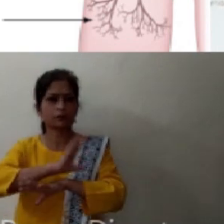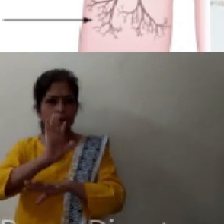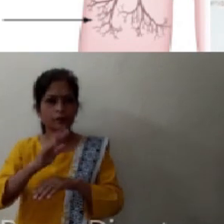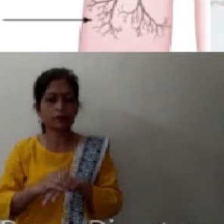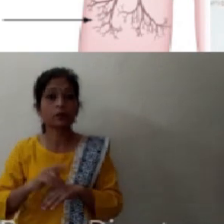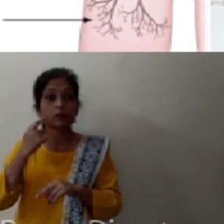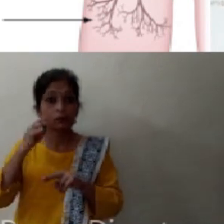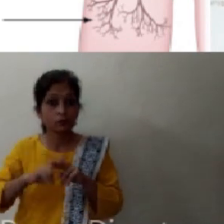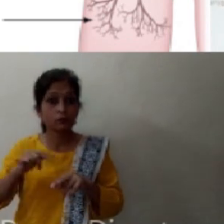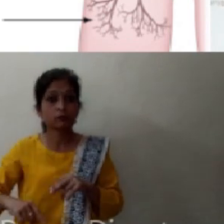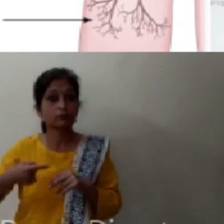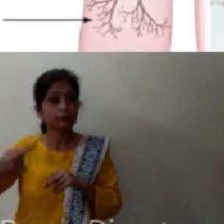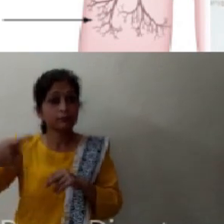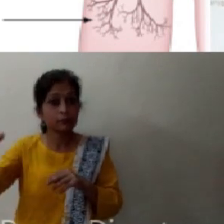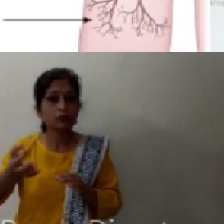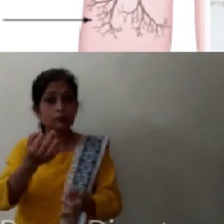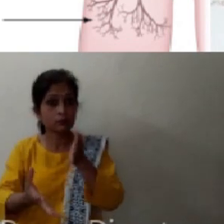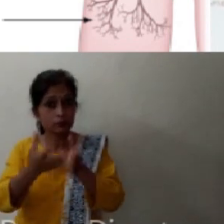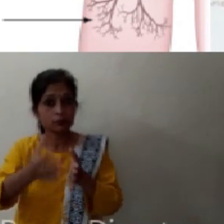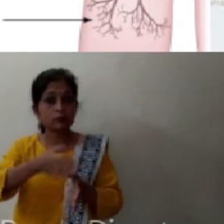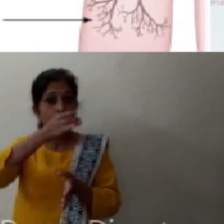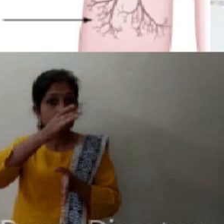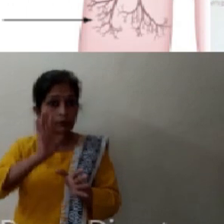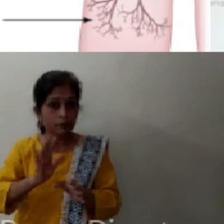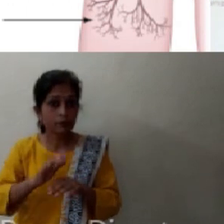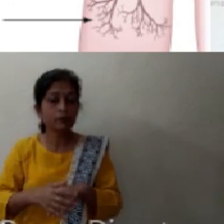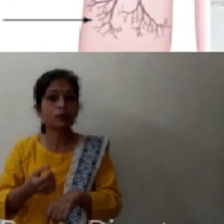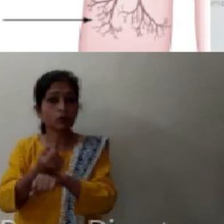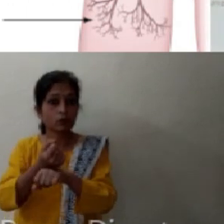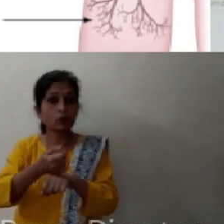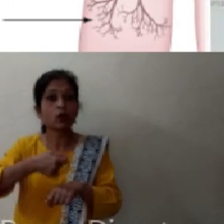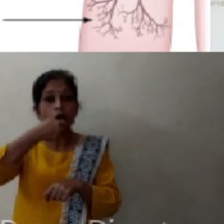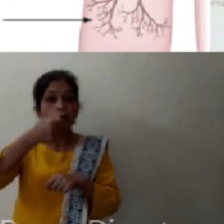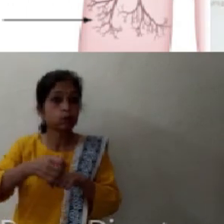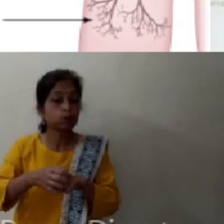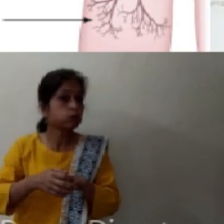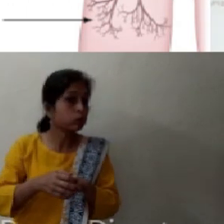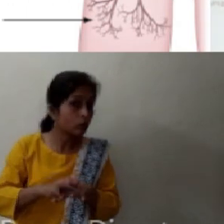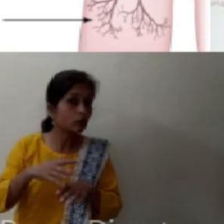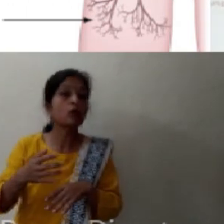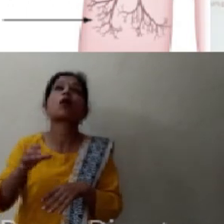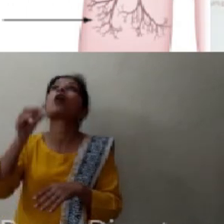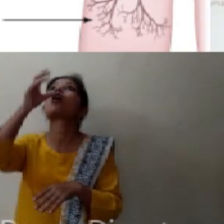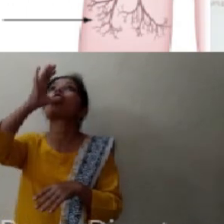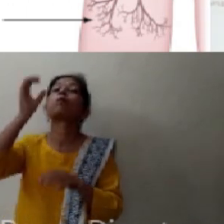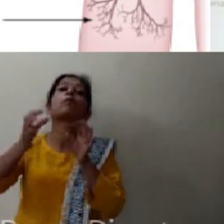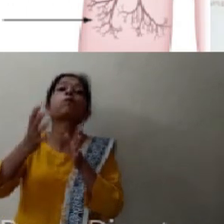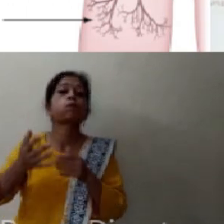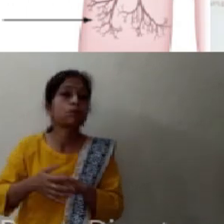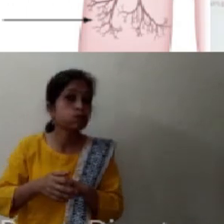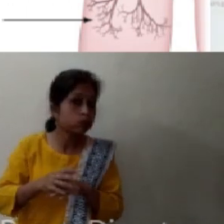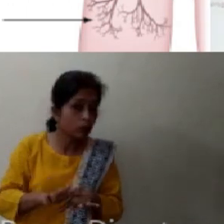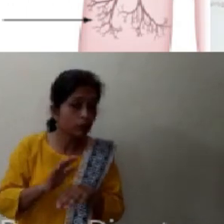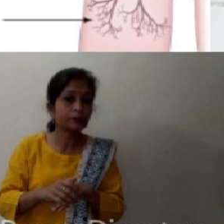रूप से गर्म चीजों का सेवन करें, तेल से कुल्ला करें, गार्गल करें, तो ये